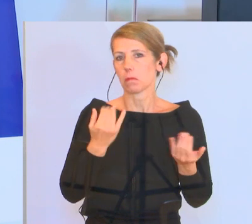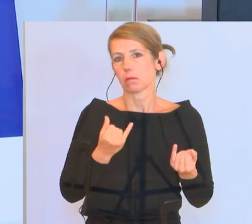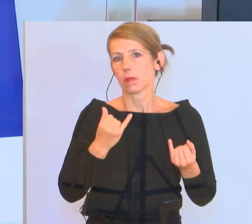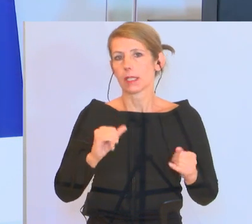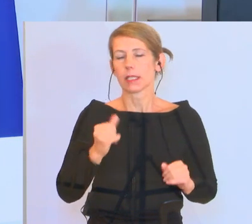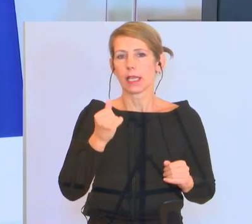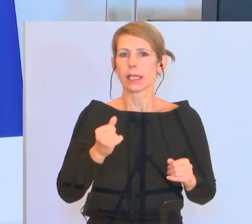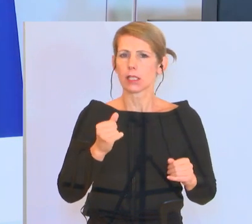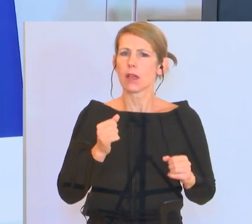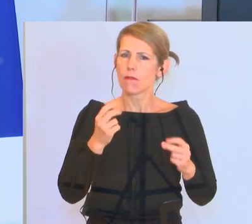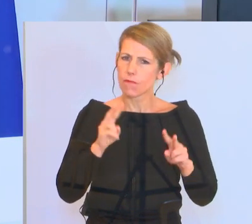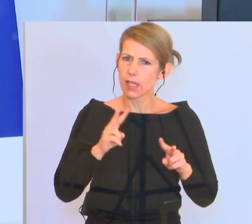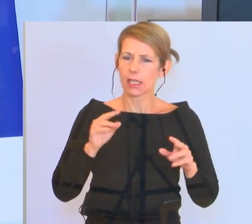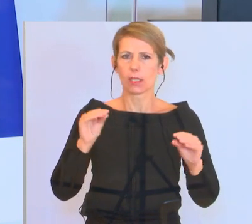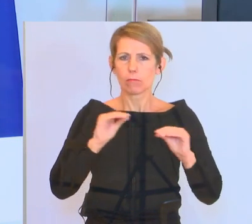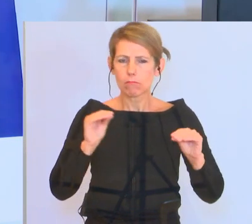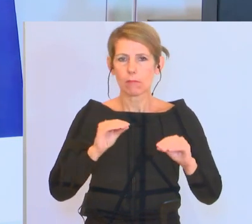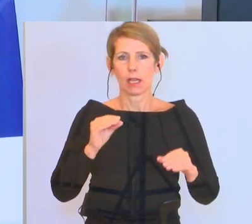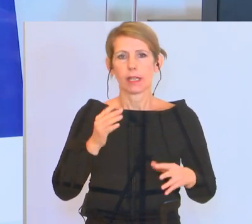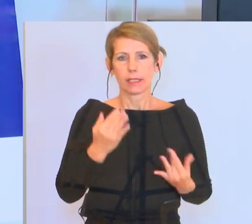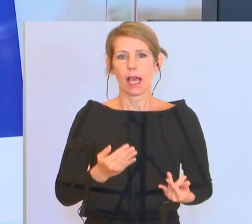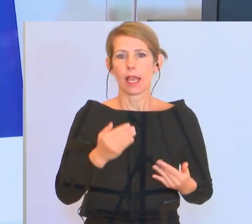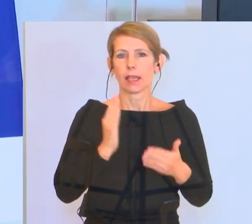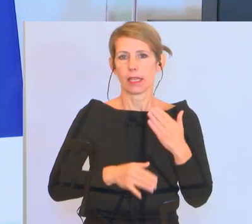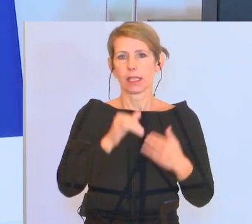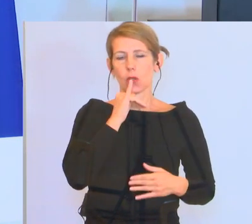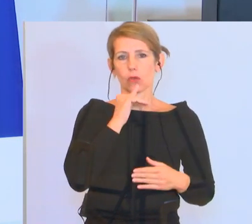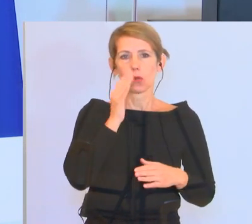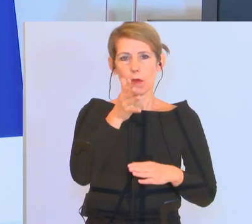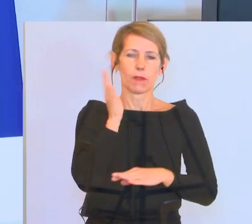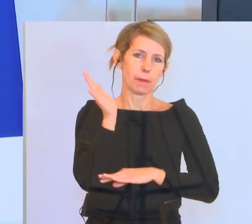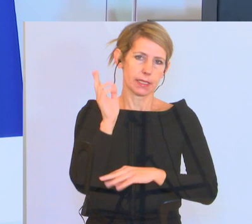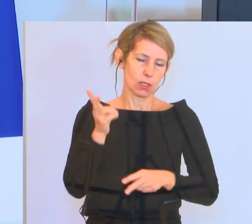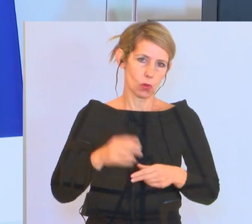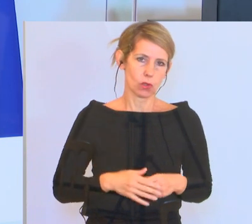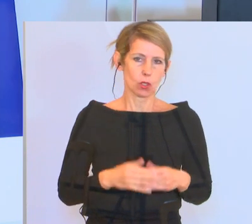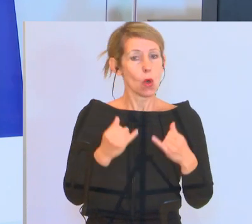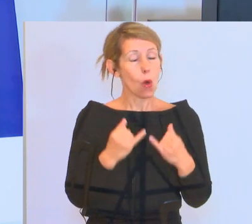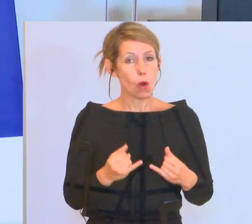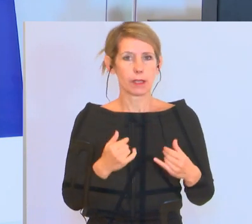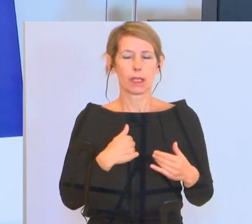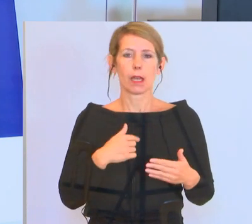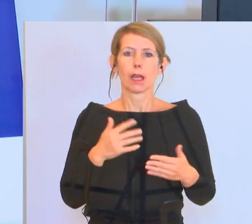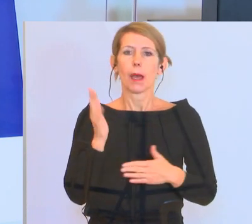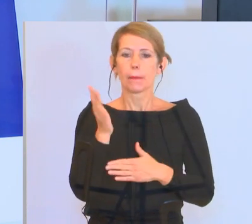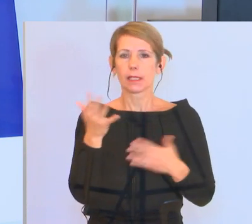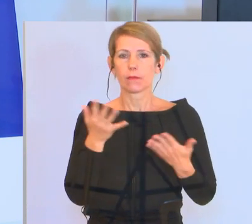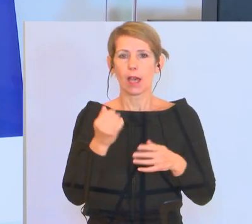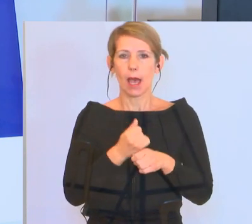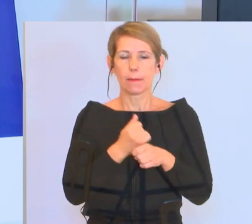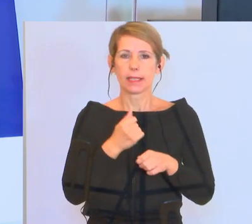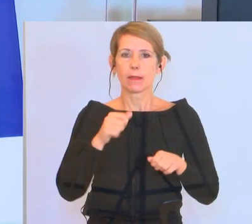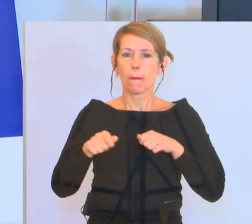ersten aussagekräftigen Zahlen mit Ende Oktober erwartet. Ich freue mich, dass ich Ihnen heute die arbeitsmarktpolitischen Ziele